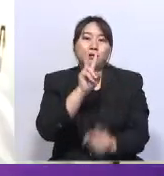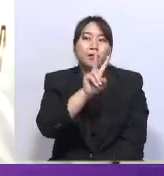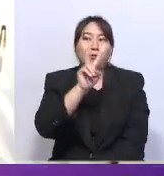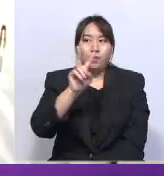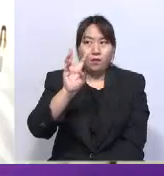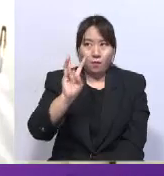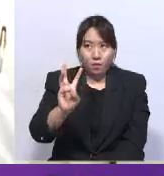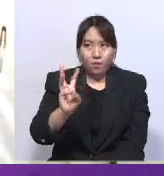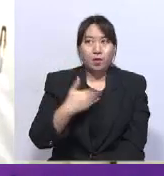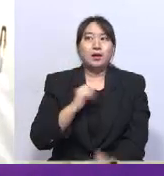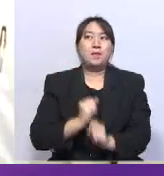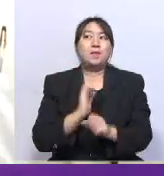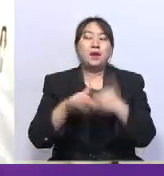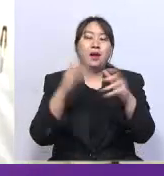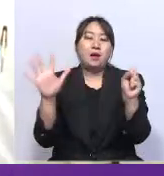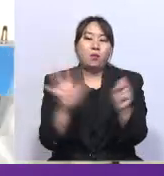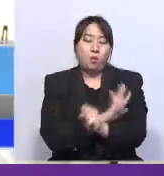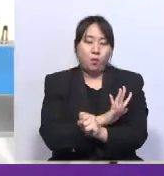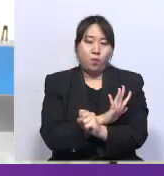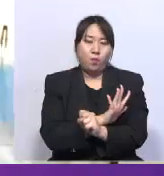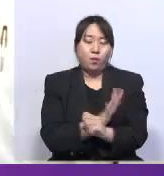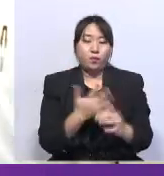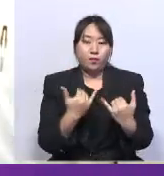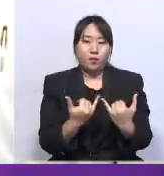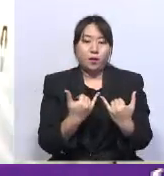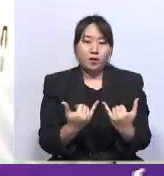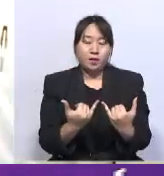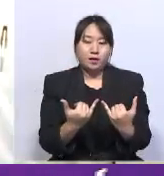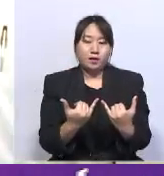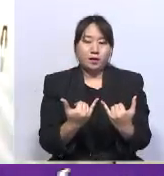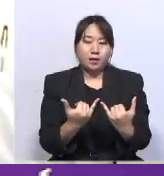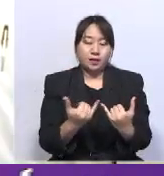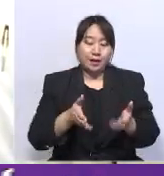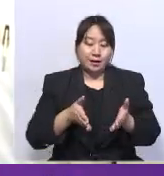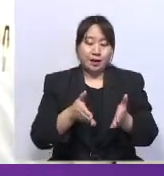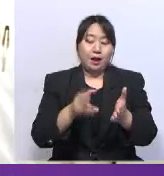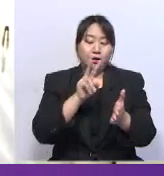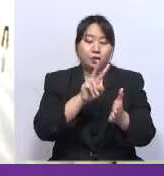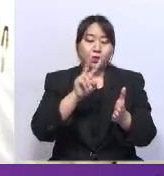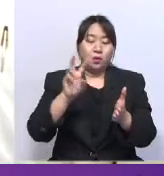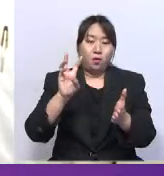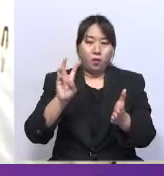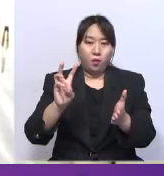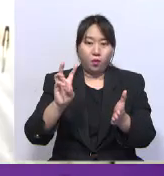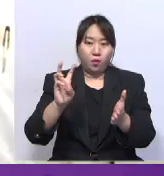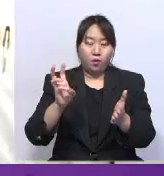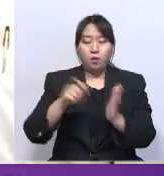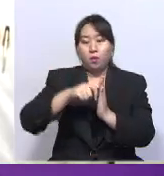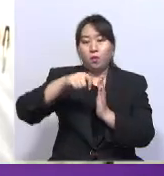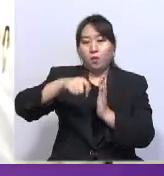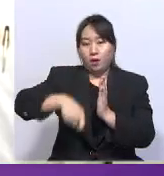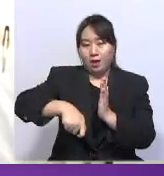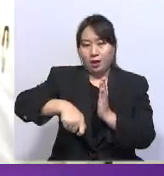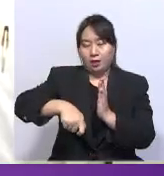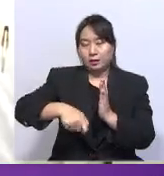ะพัฒนาให้ครบหมดนะครับซึ่งขณะนี้ในช่วงเส้น226นั้นเป็นช่วงนครราชสีมาไปถึงอุ